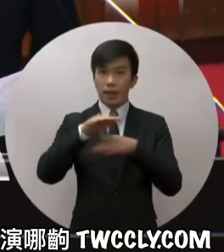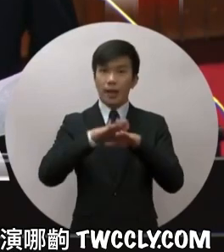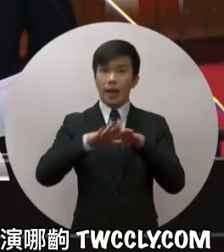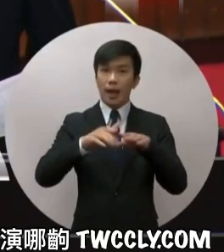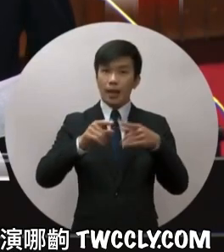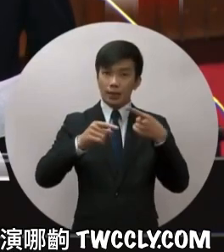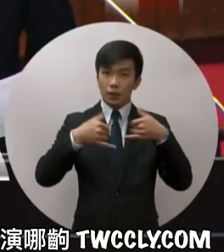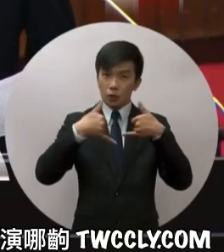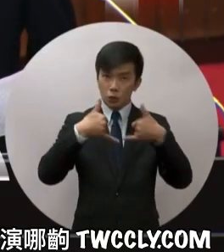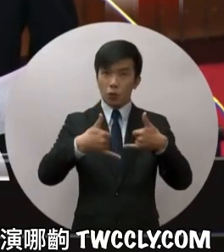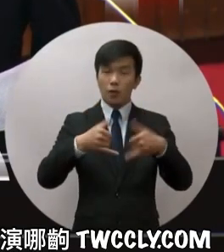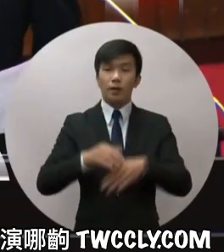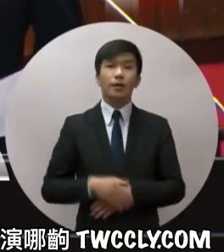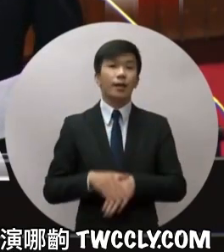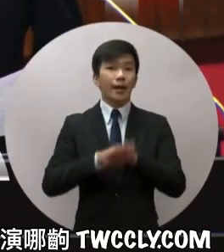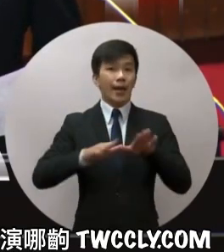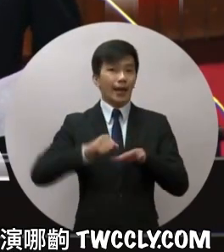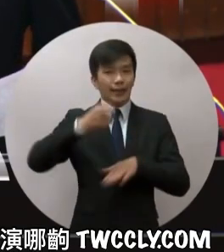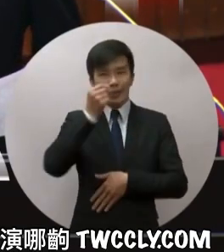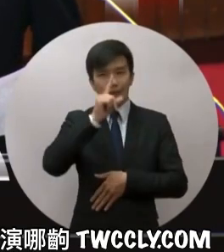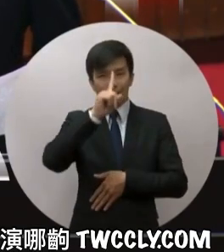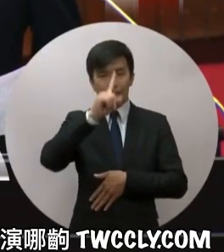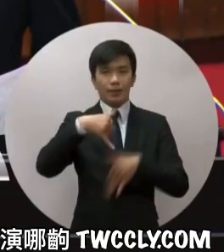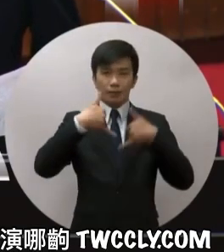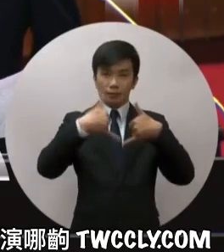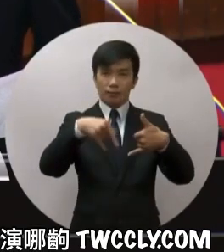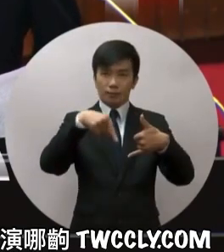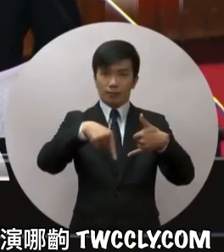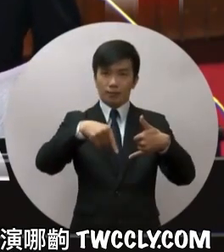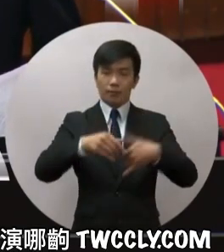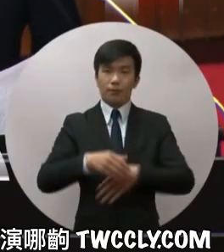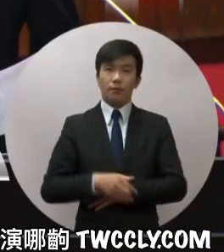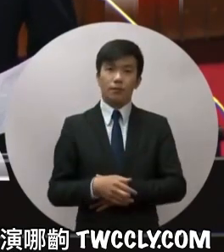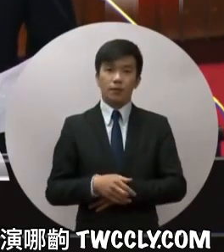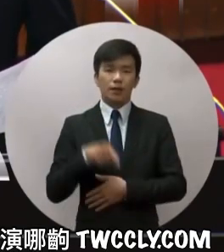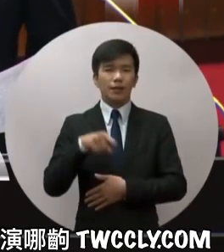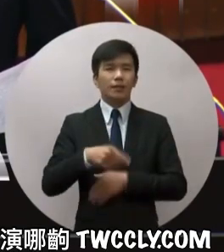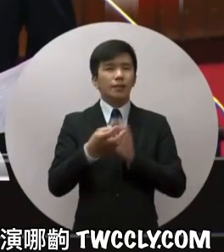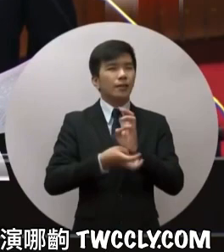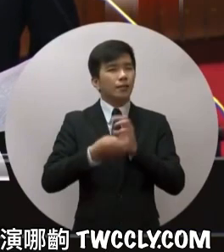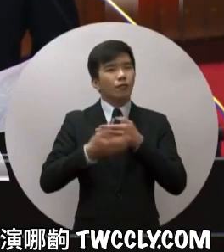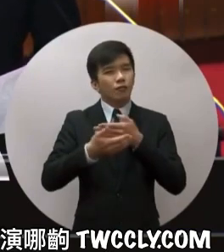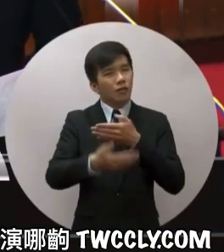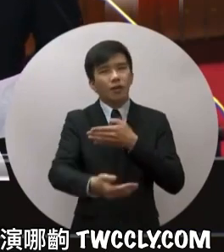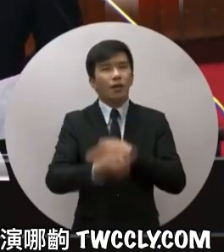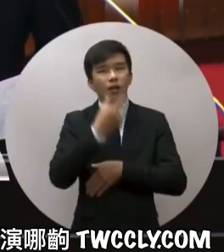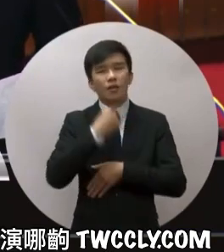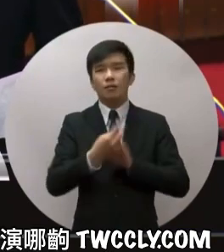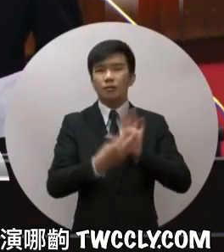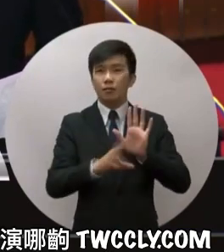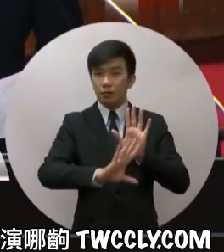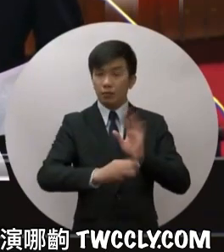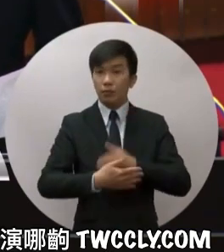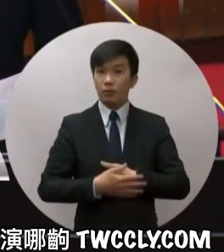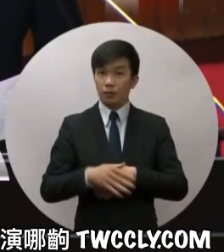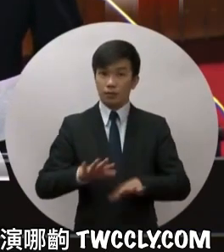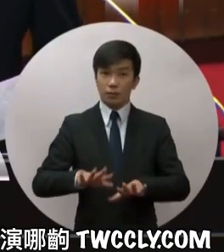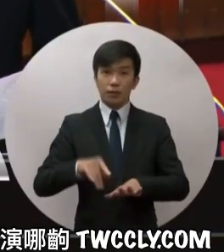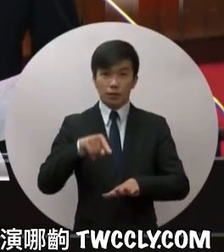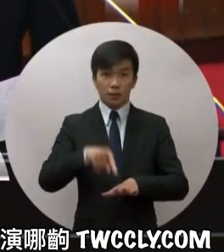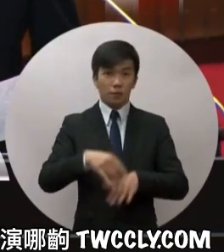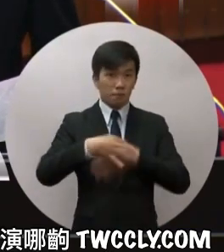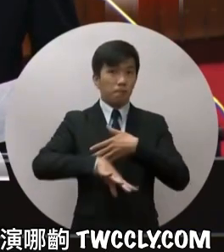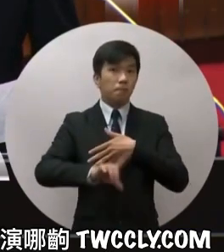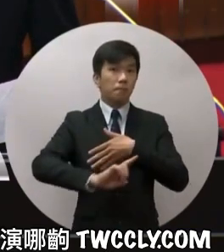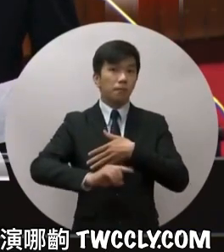安坑特異號道路特異號道路啊這個過程我就不再贅述了喔現在還有一段就是往